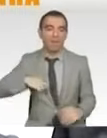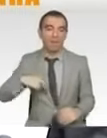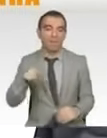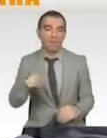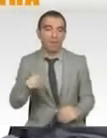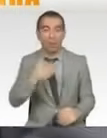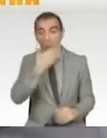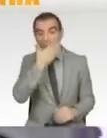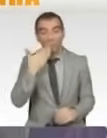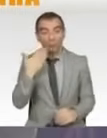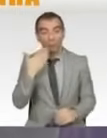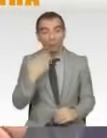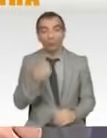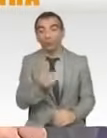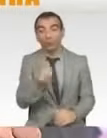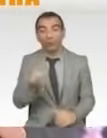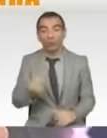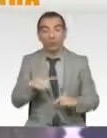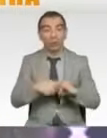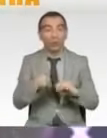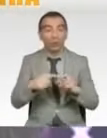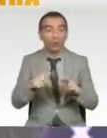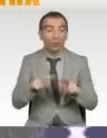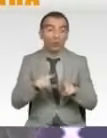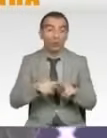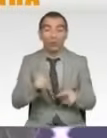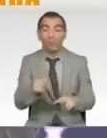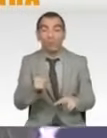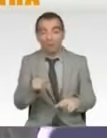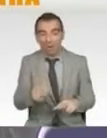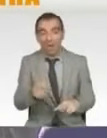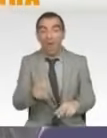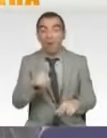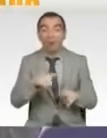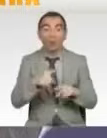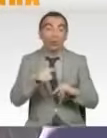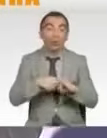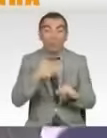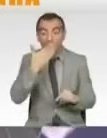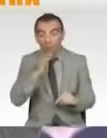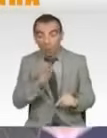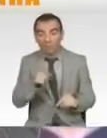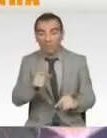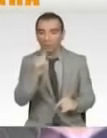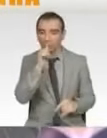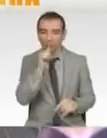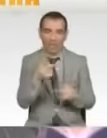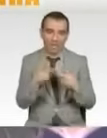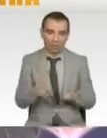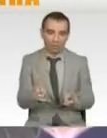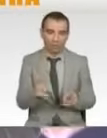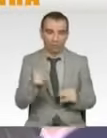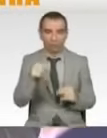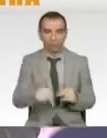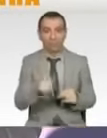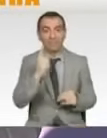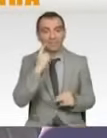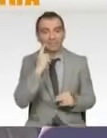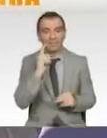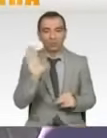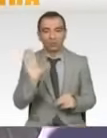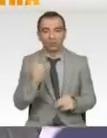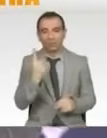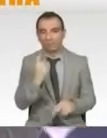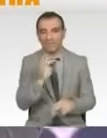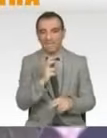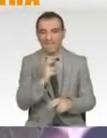Efendimiz orucunu çoğunlukla hurmayla, hurma bulamadığı zaman suyla açıyormuş. Fakat tatlılarda şöyle bir